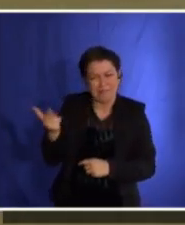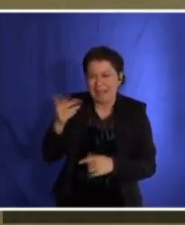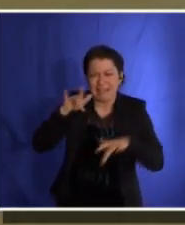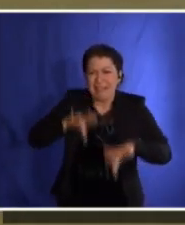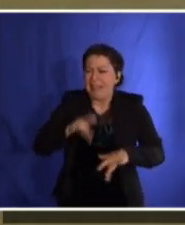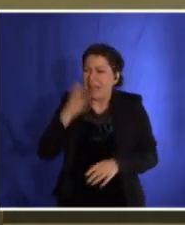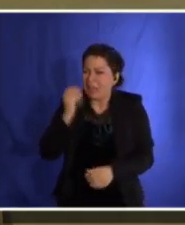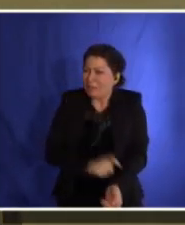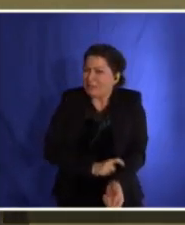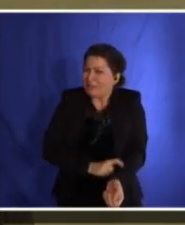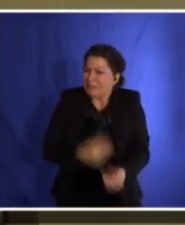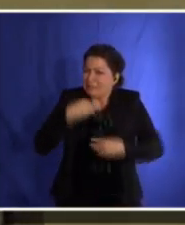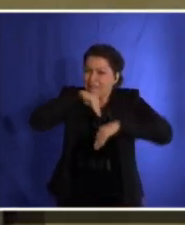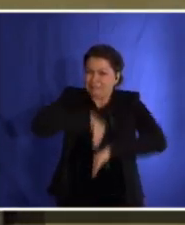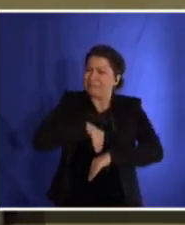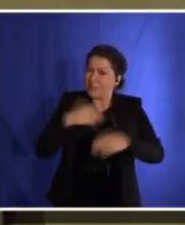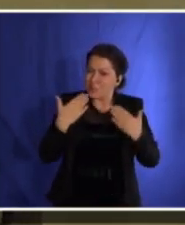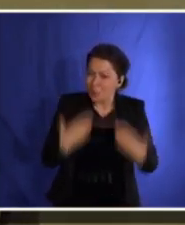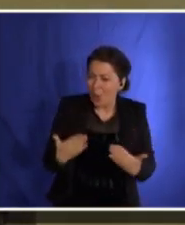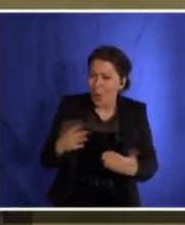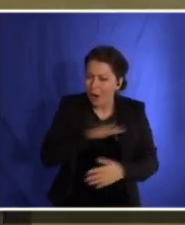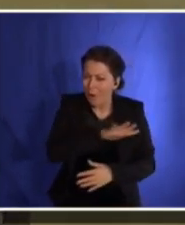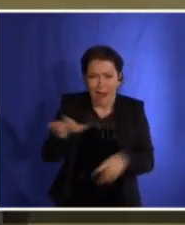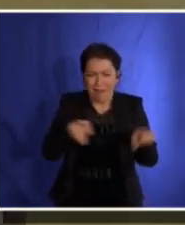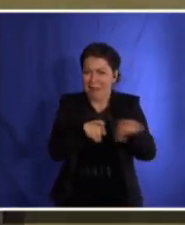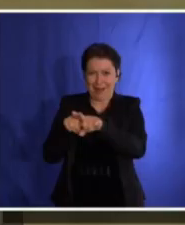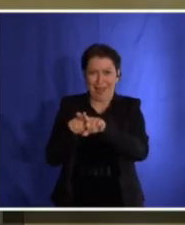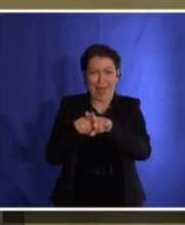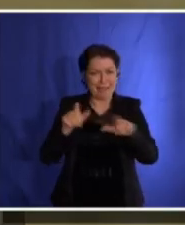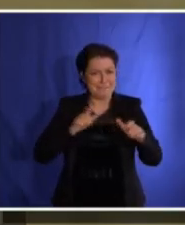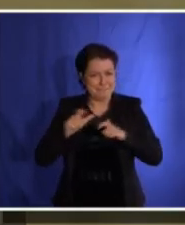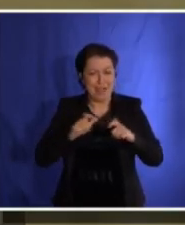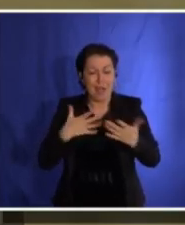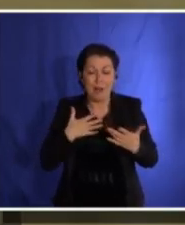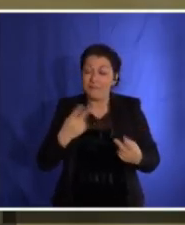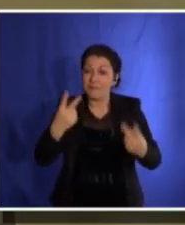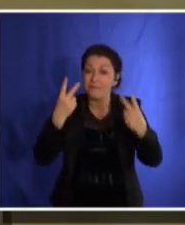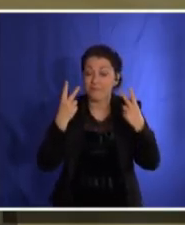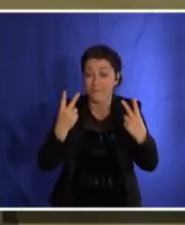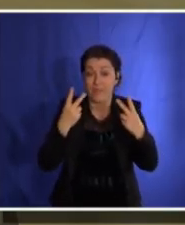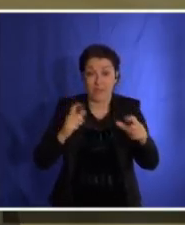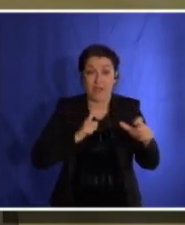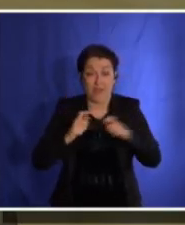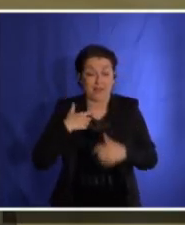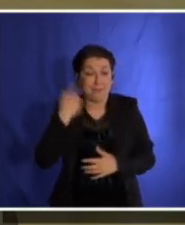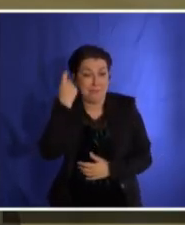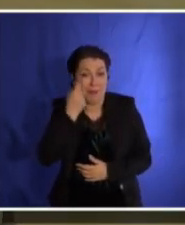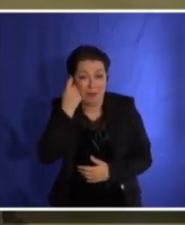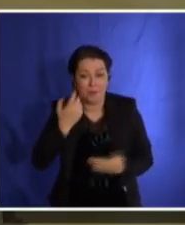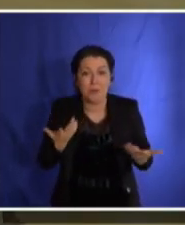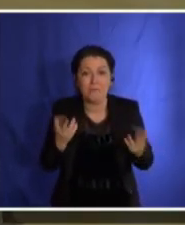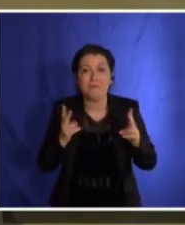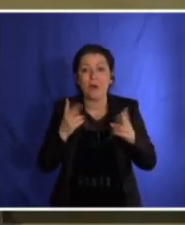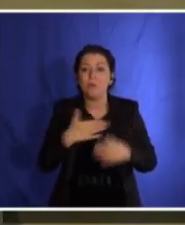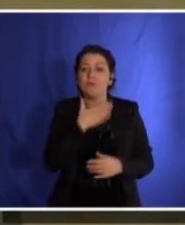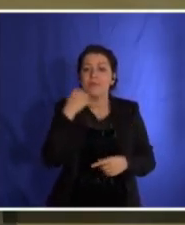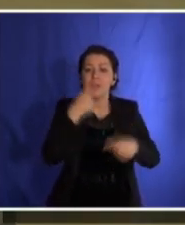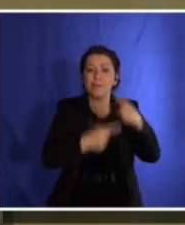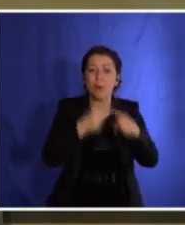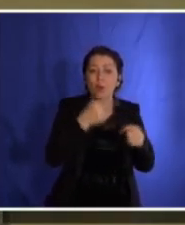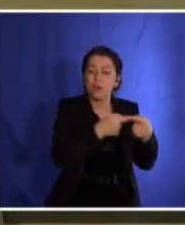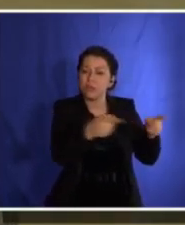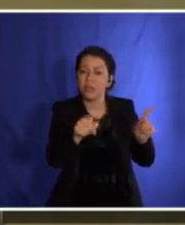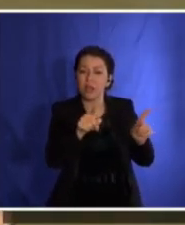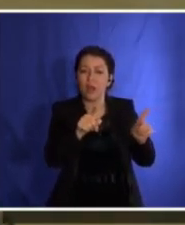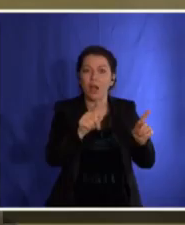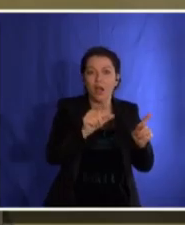Aber das ist schon eine ganz, ganz wesentliche Eigenschaft aus meiner Sicht, denn es gibt ohnehin sehr viele Politiker, die ihre Meinung